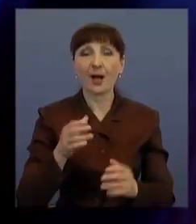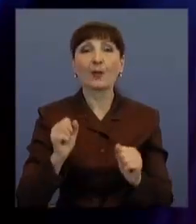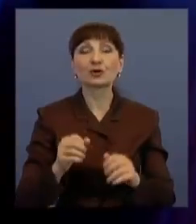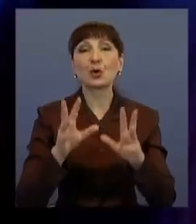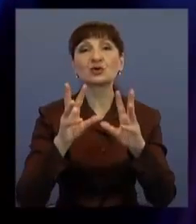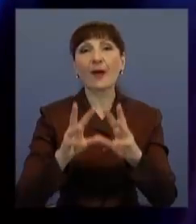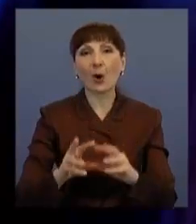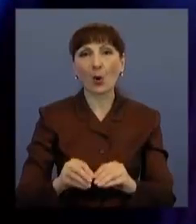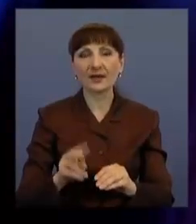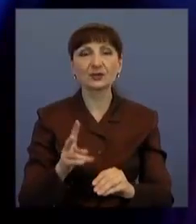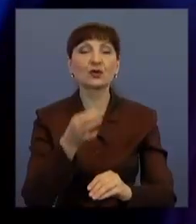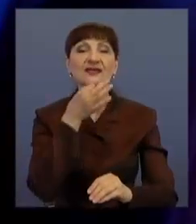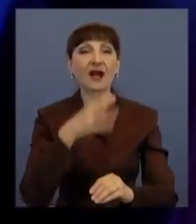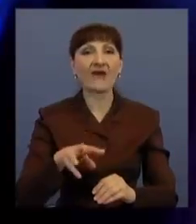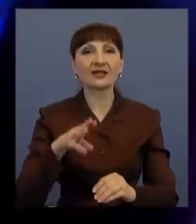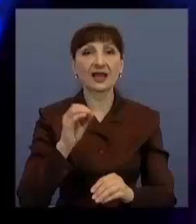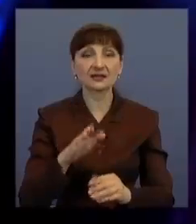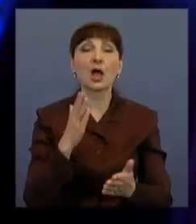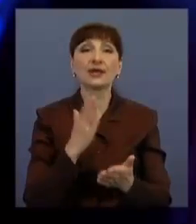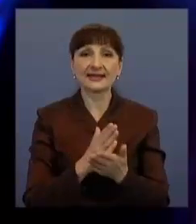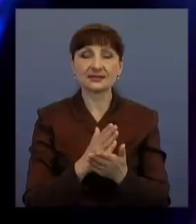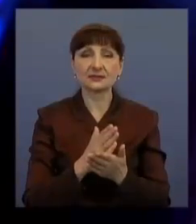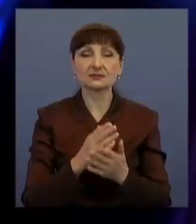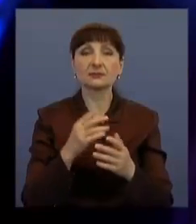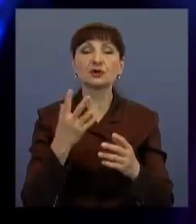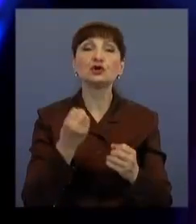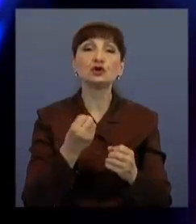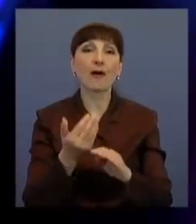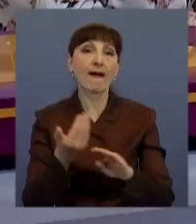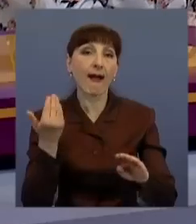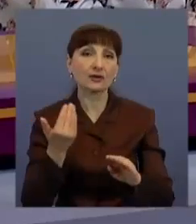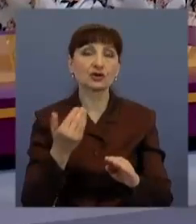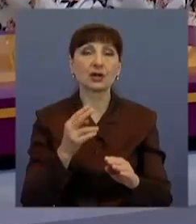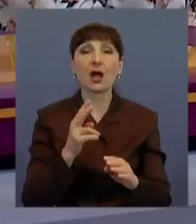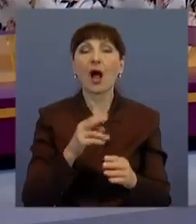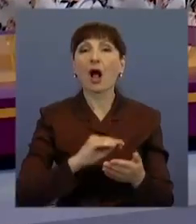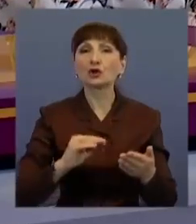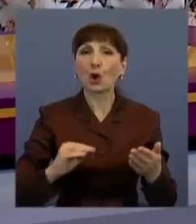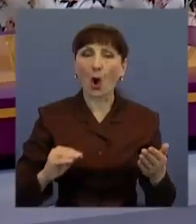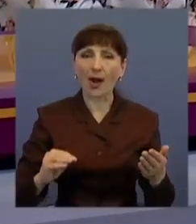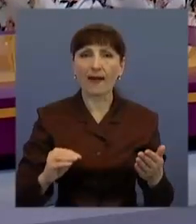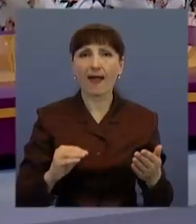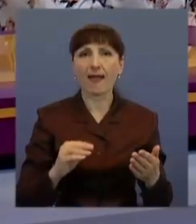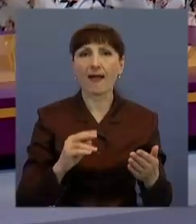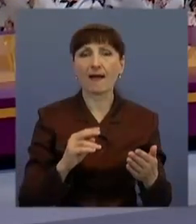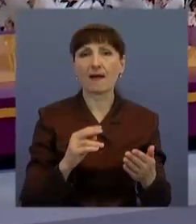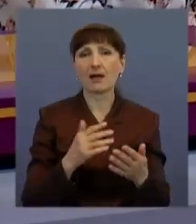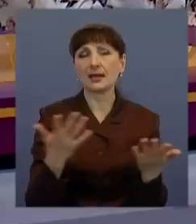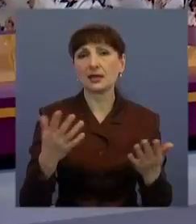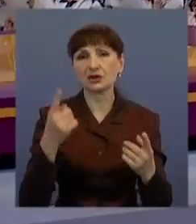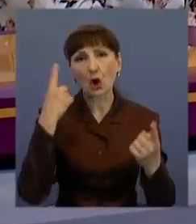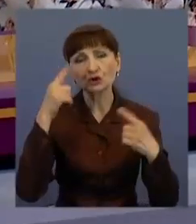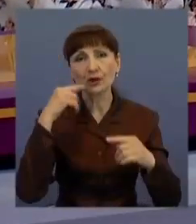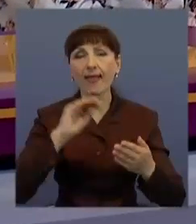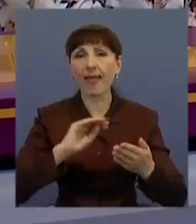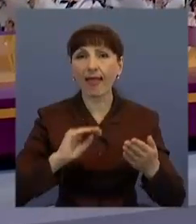успокоить противников, да, тестов. Есть контрольные? Есть контрольные, есть и пишут эссе ребята, и сочинения пишут